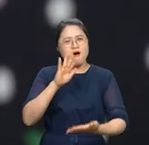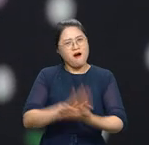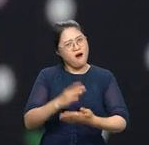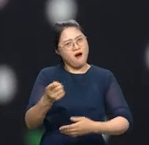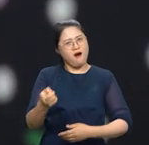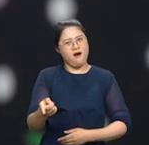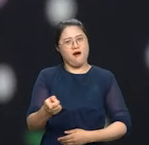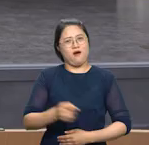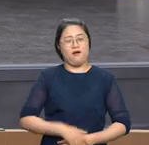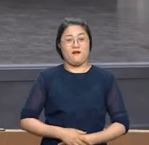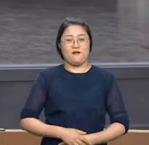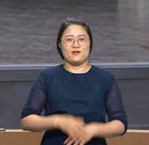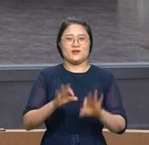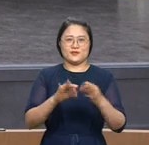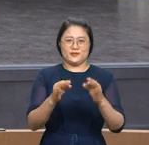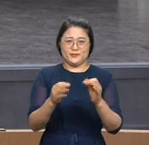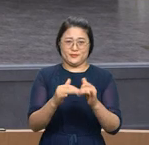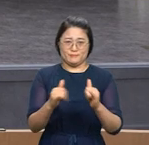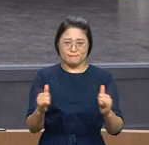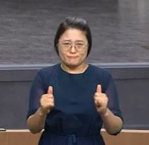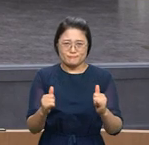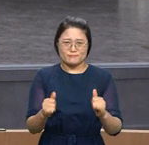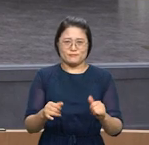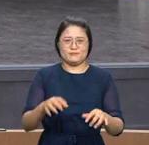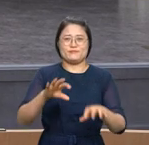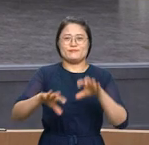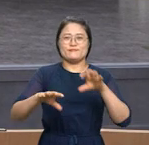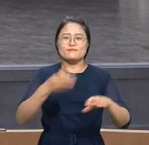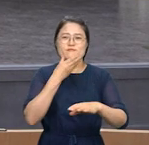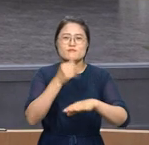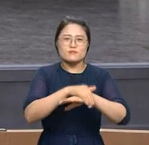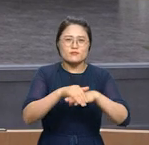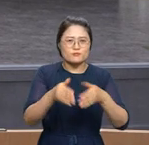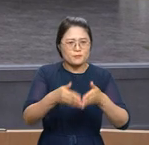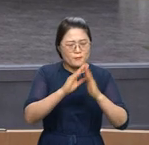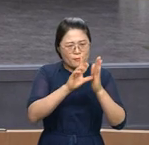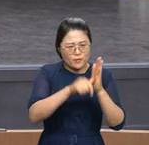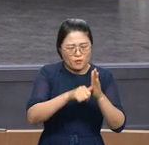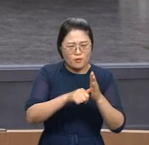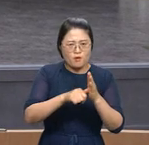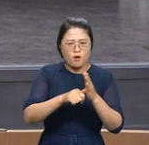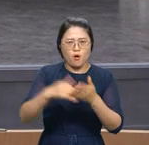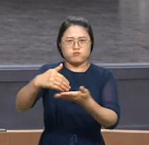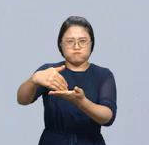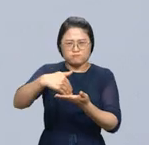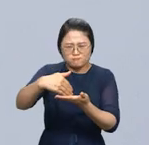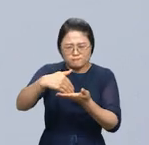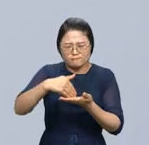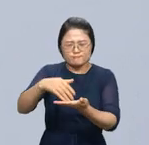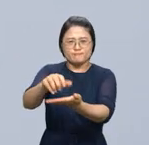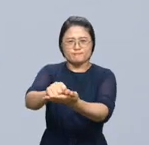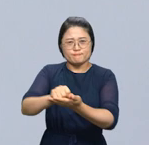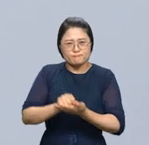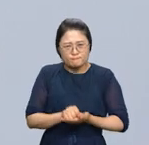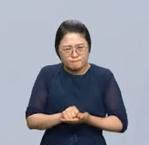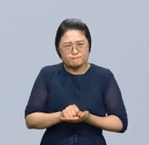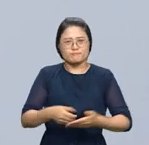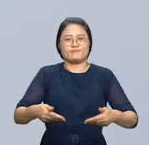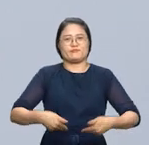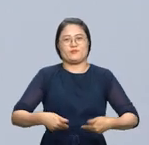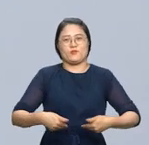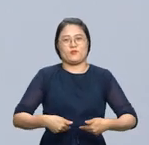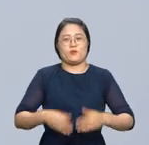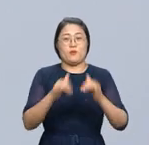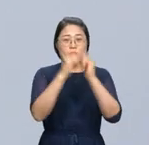뜨거웠습니다. 김상돈 시장은 마을복지계획 수립 시 다양한 주민의 의견을 수렴해 대표성을 확보할